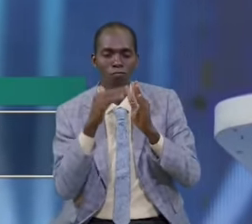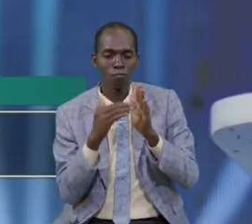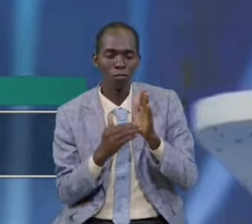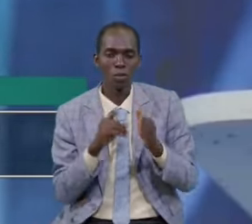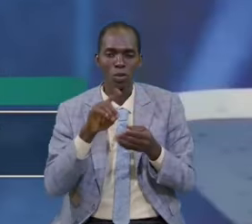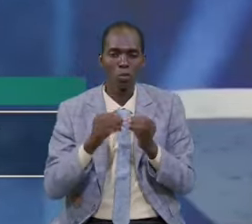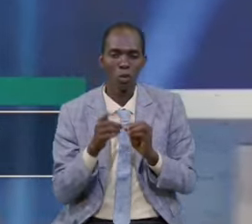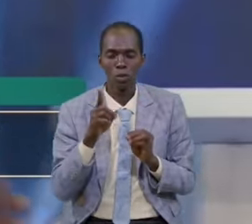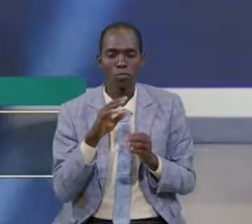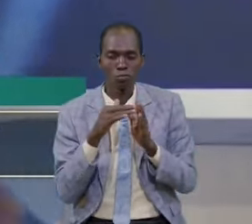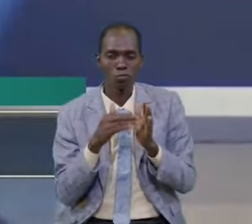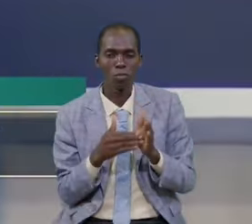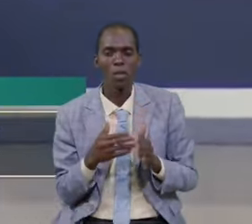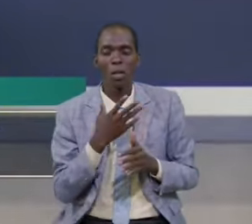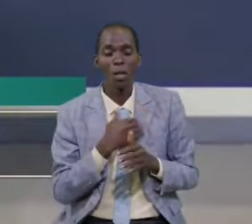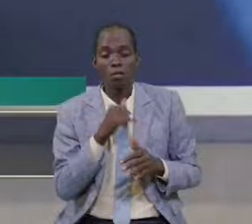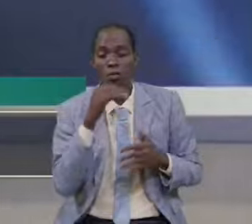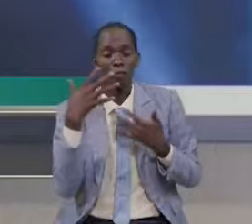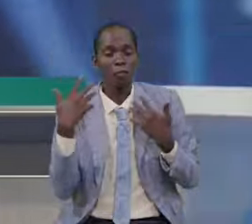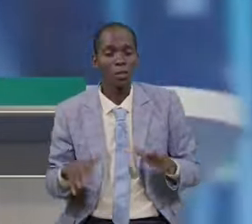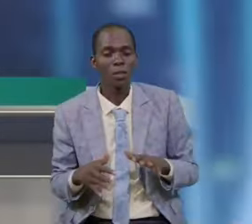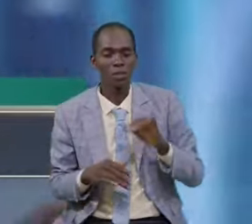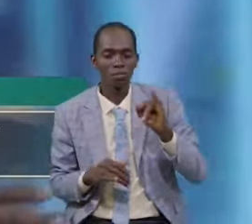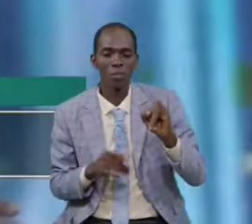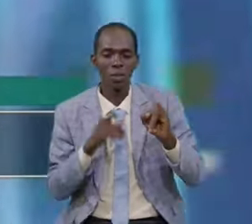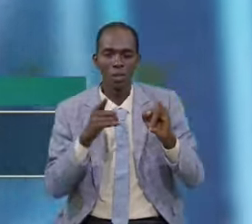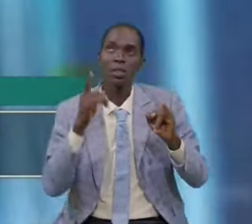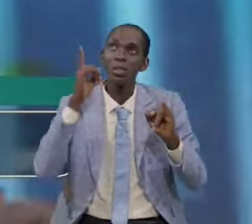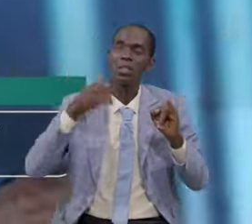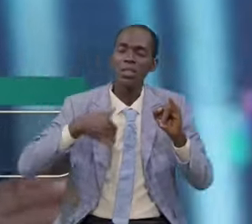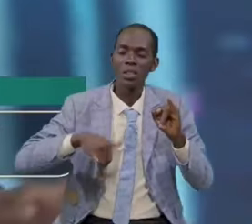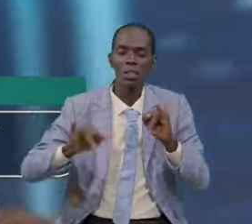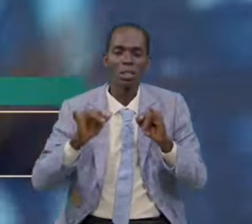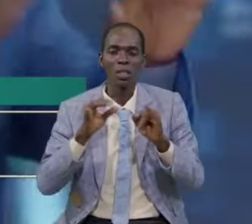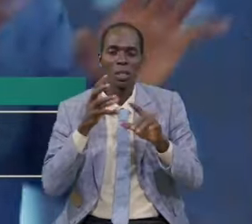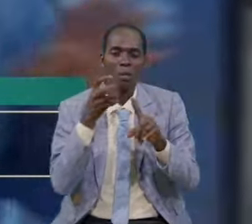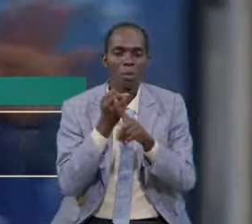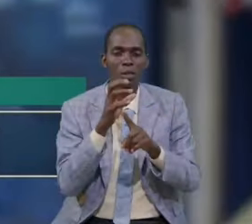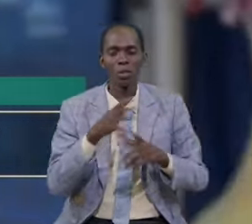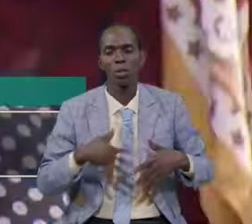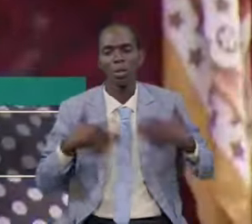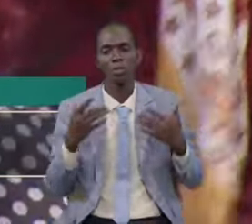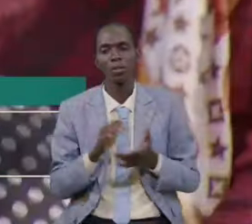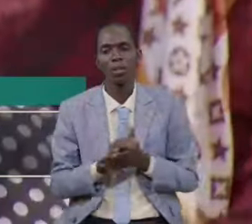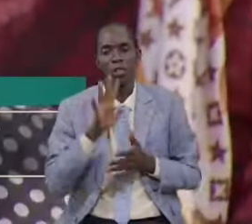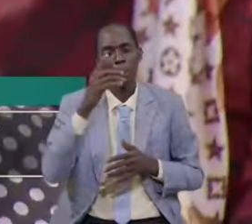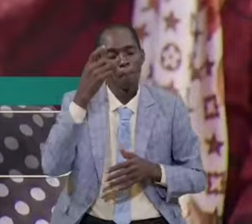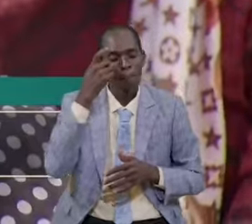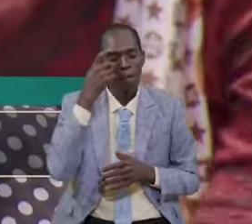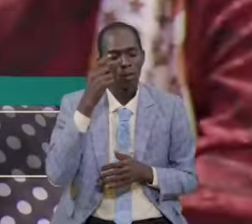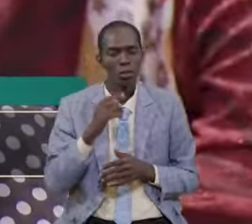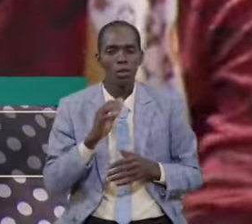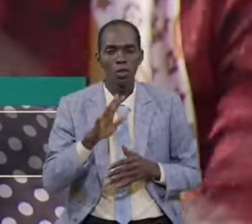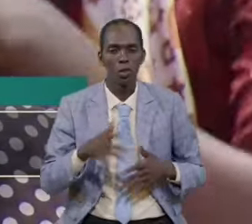pas comme ça, il impacte ta vie, ta pensée aura